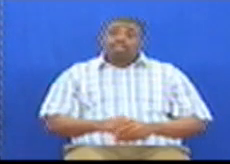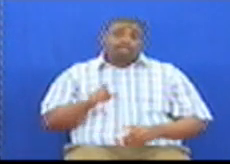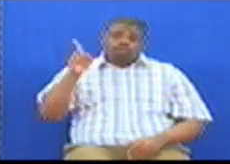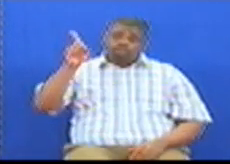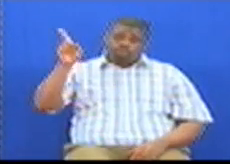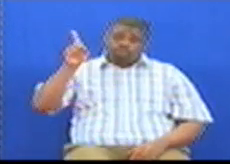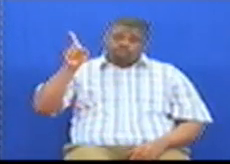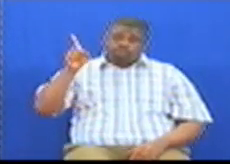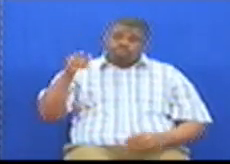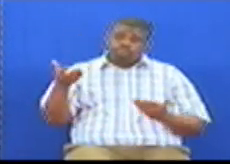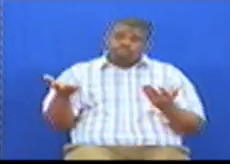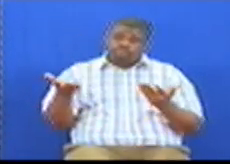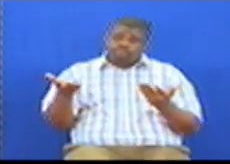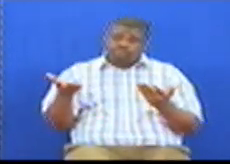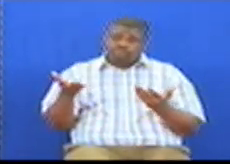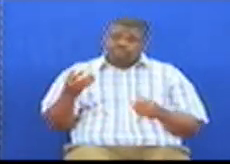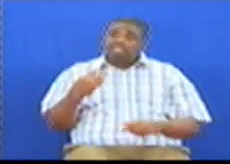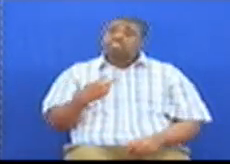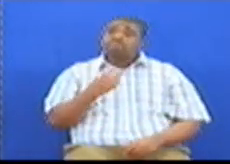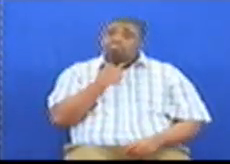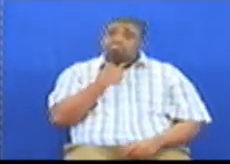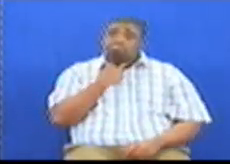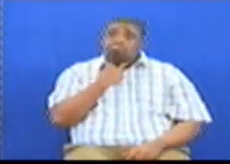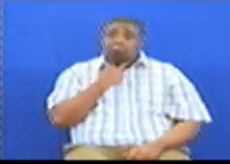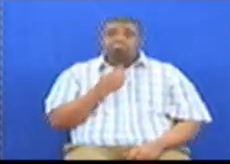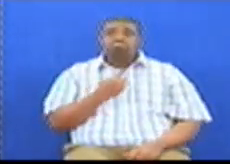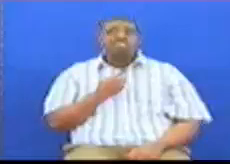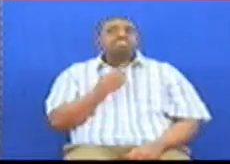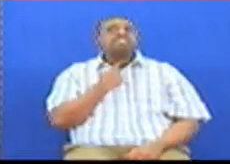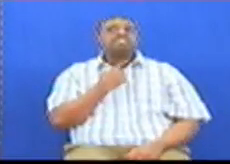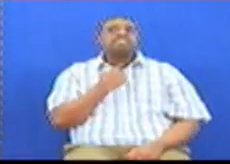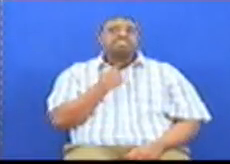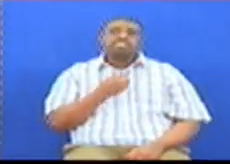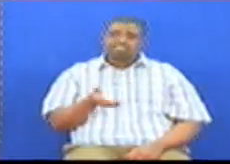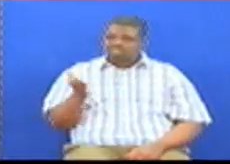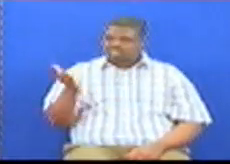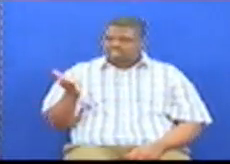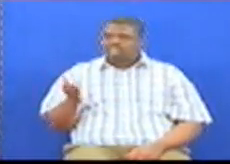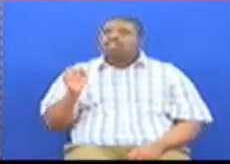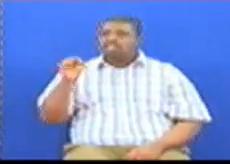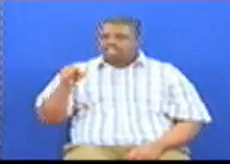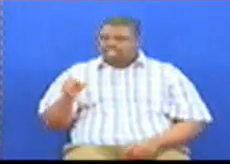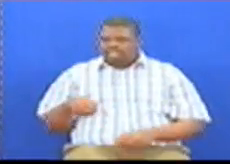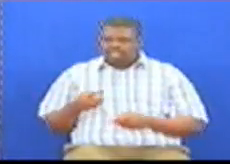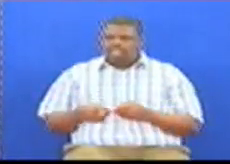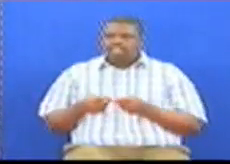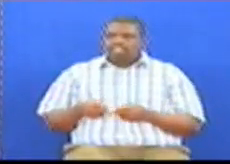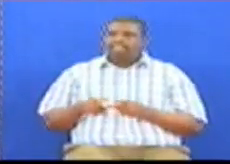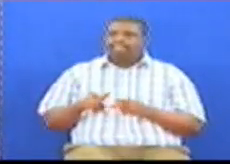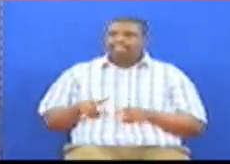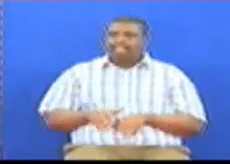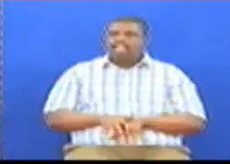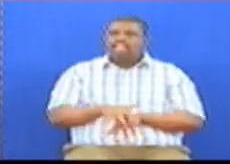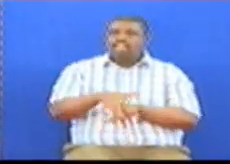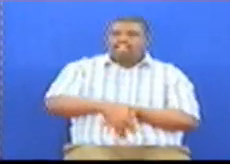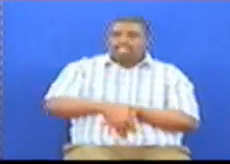ambayo nimeyataja hayawezi kupitiwa. Lakini lipo eneo lingine ambalo pia ni muhimu sana. Yafu pia mmechukua swala la taulo la kike, na Mungu awabariki